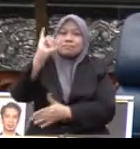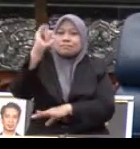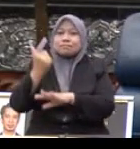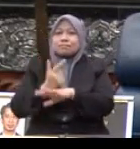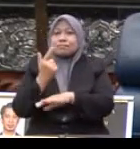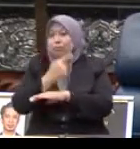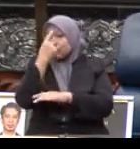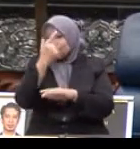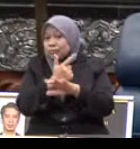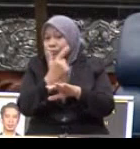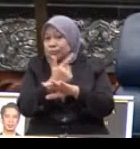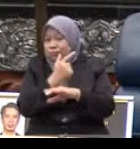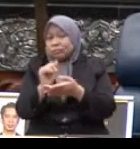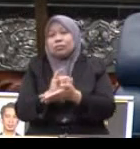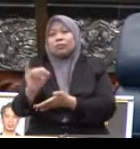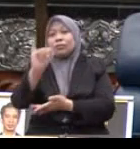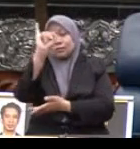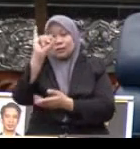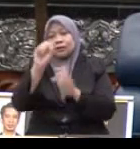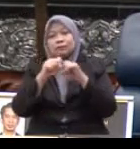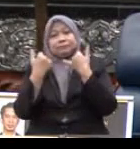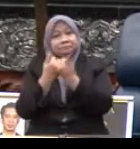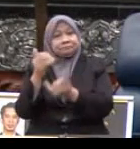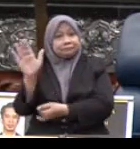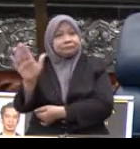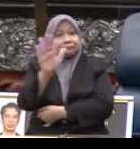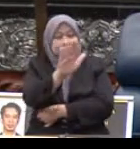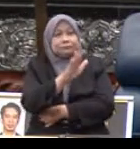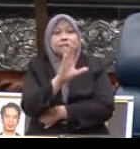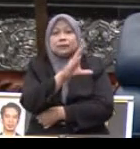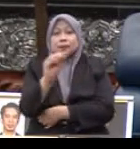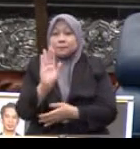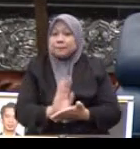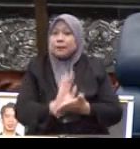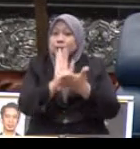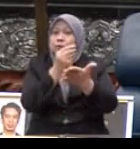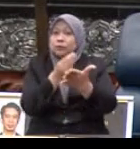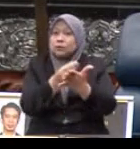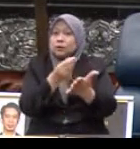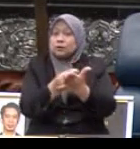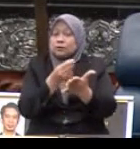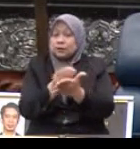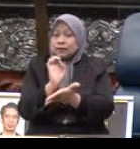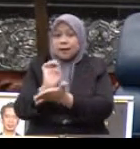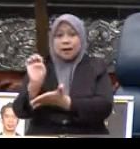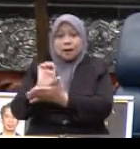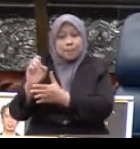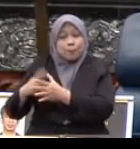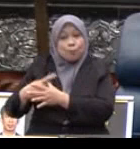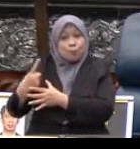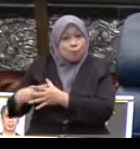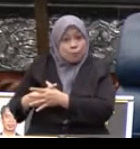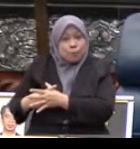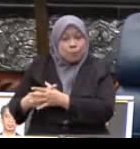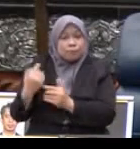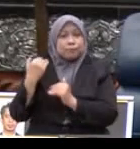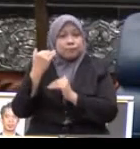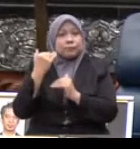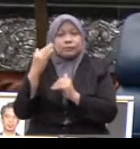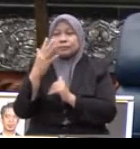bagi tujuan latihan industri di Serikat mereka bantuan keuangan berbentuk Alone bulanan